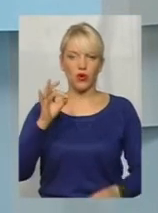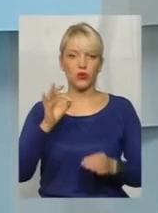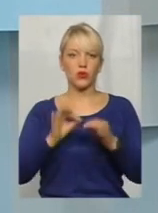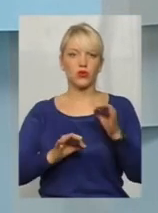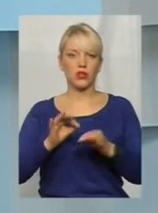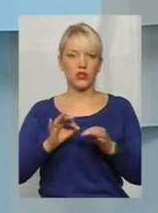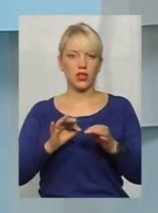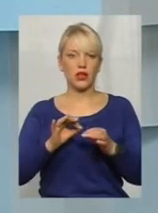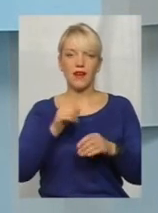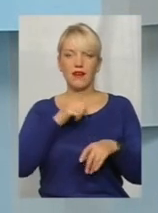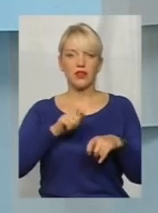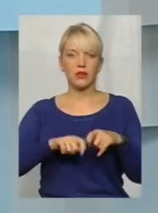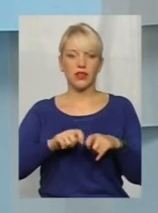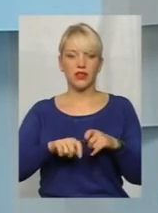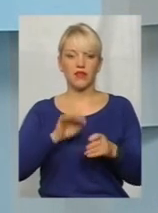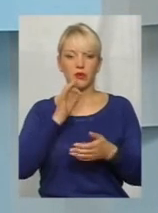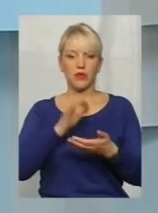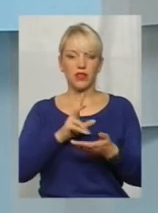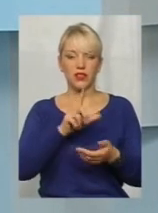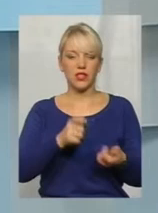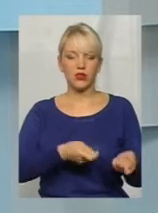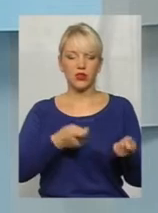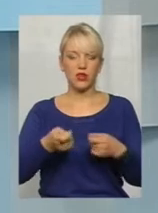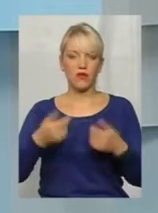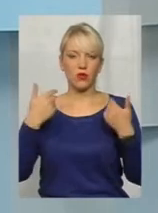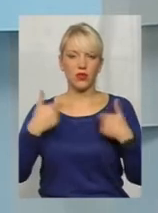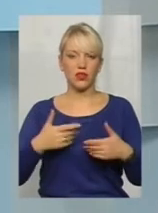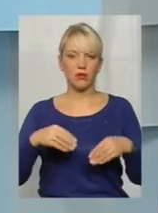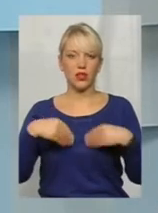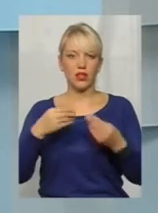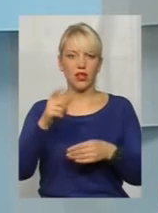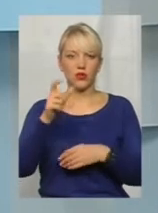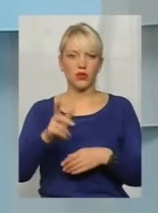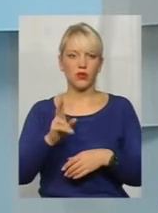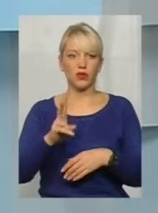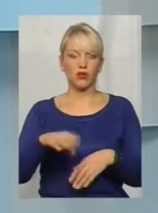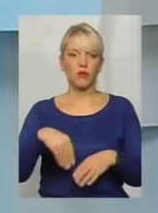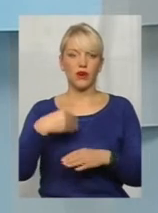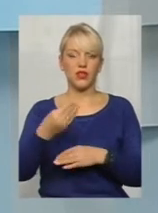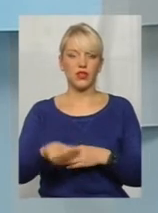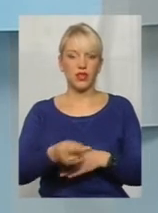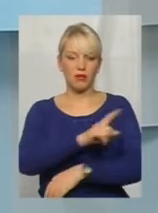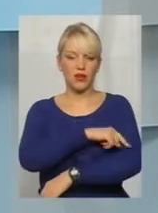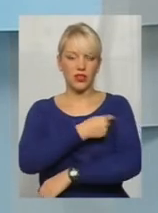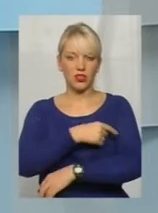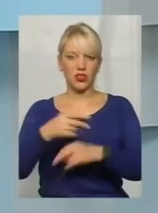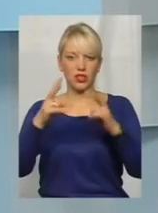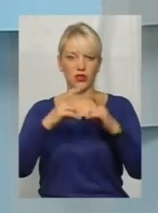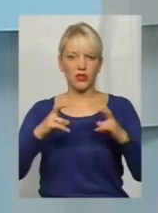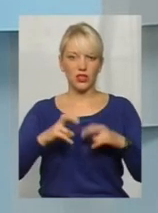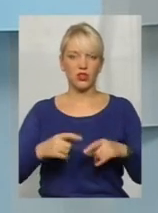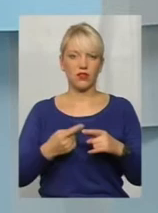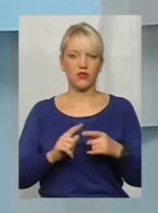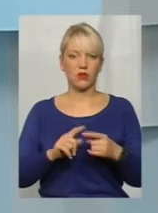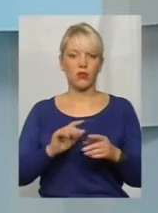Зазвичай відповідальність за доставку тіла покладається на особу, яка призначає медичне дослідження. В даному випадку